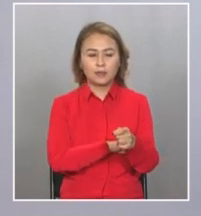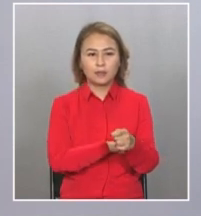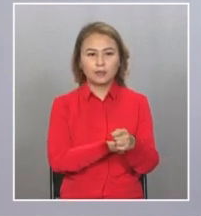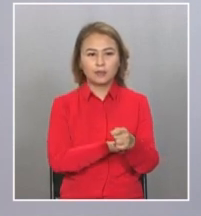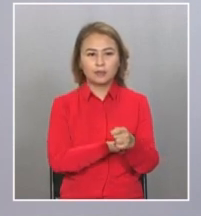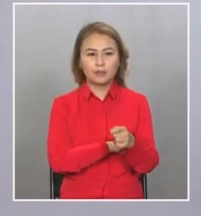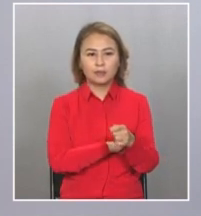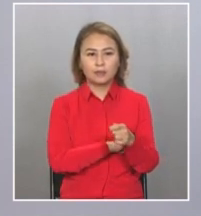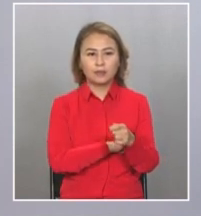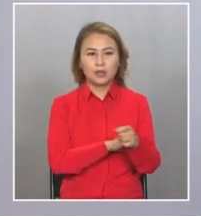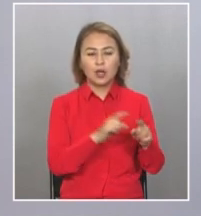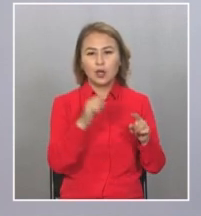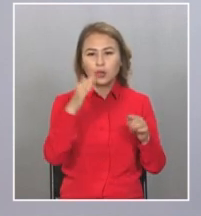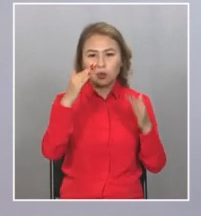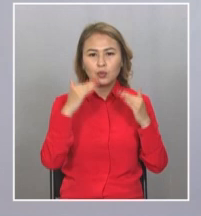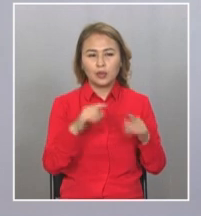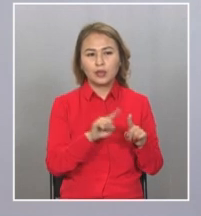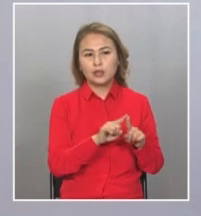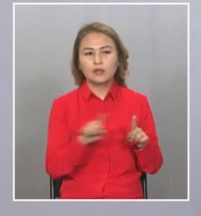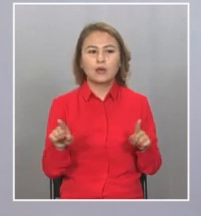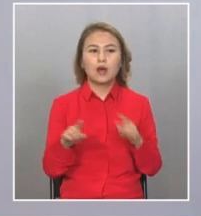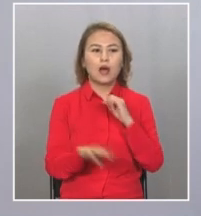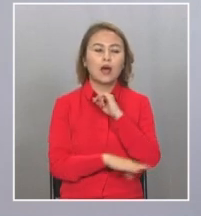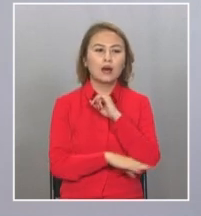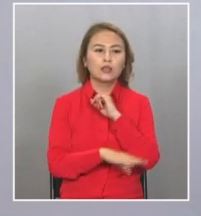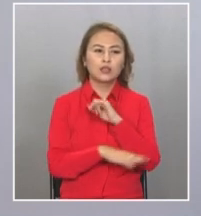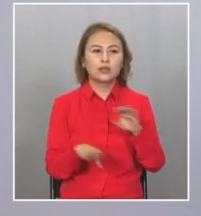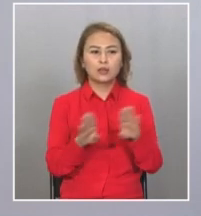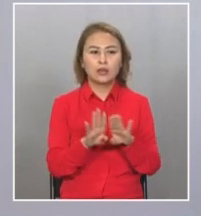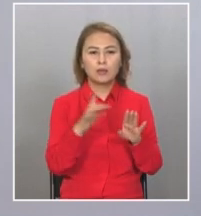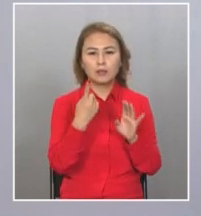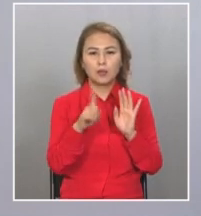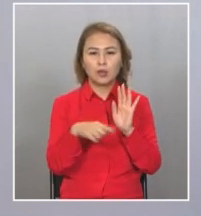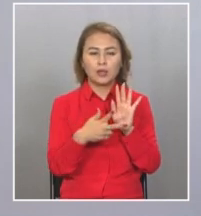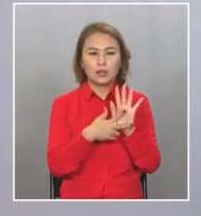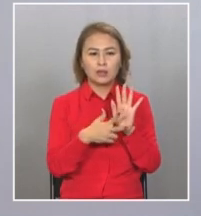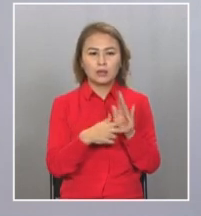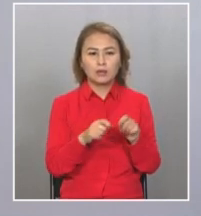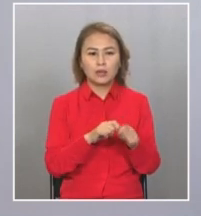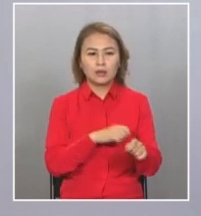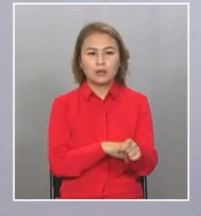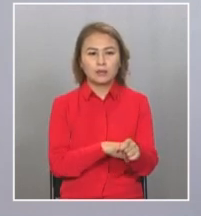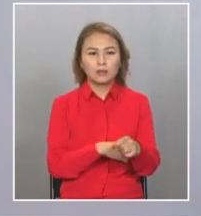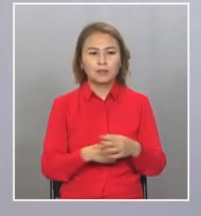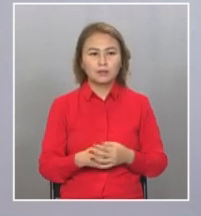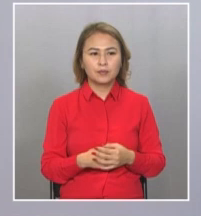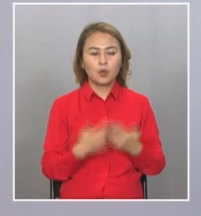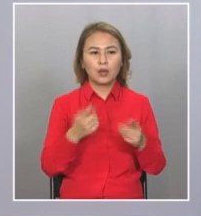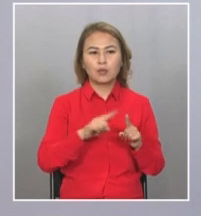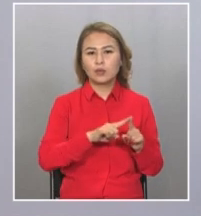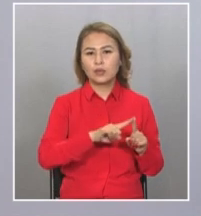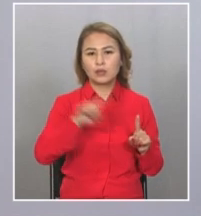Ал төменгі шетінен ағаштың дініне дейінгі қашықтық 1,18 метр. Олай болса, бізде